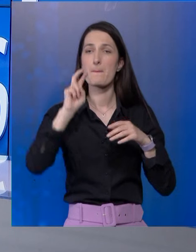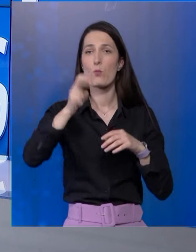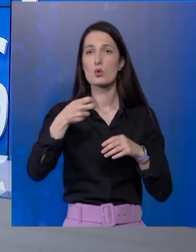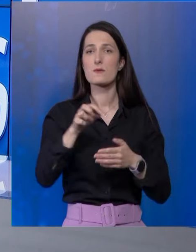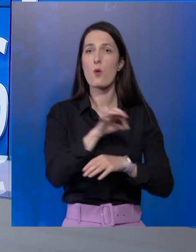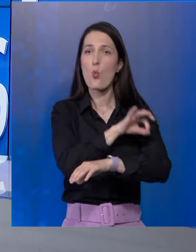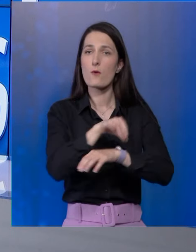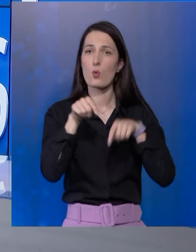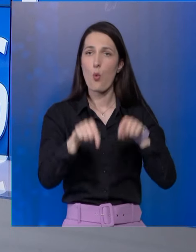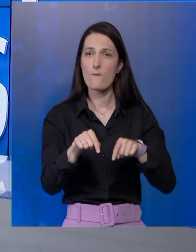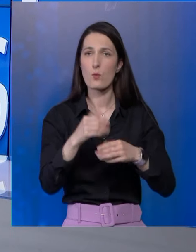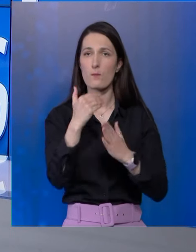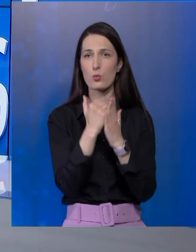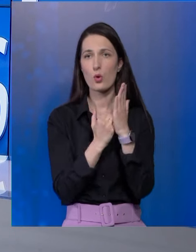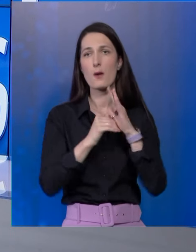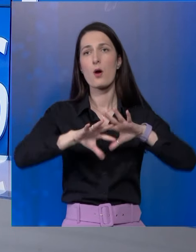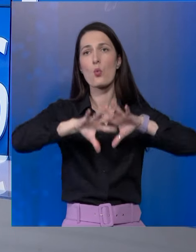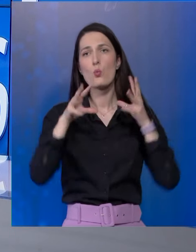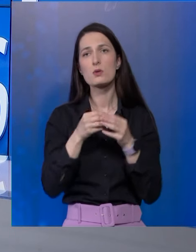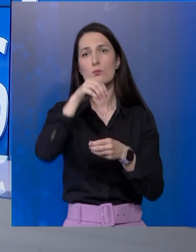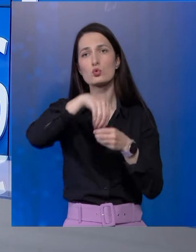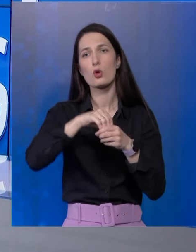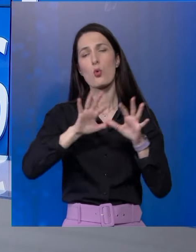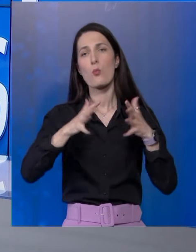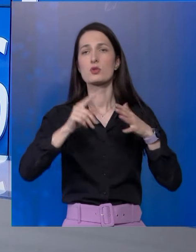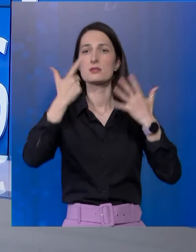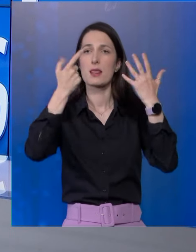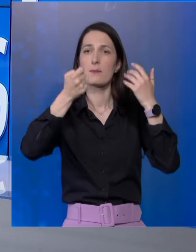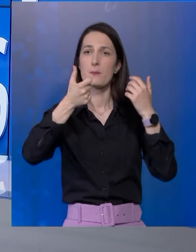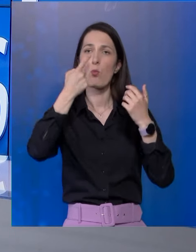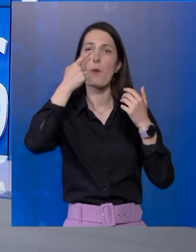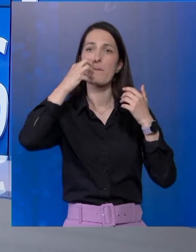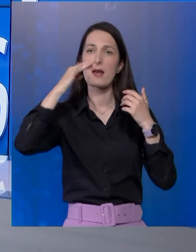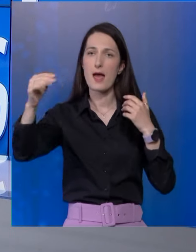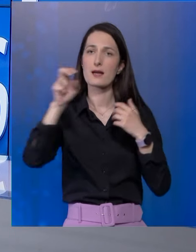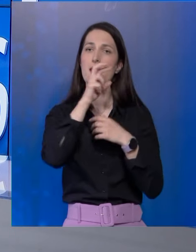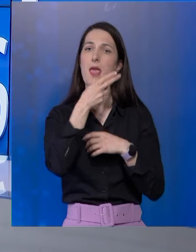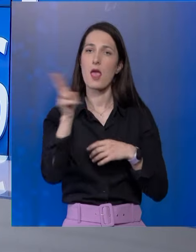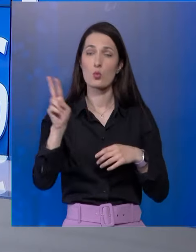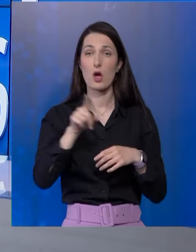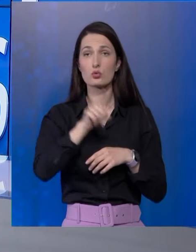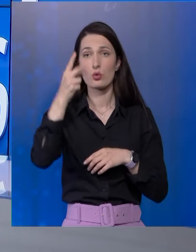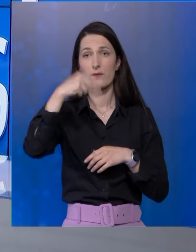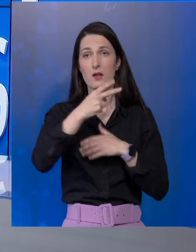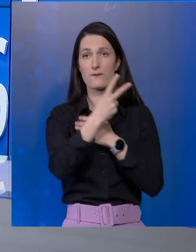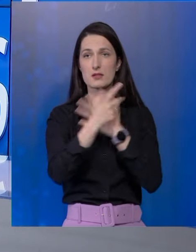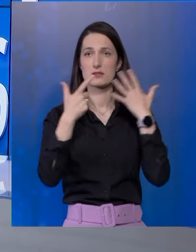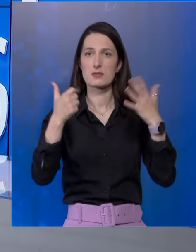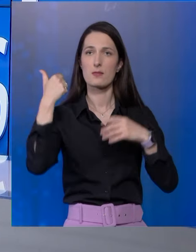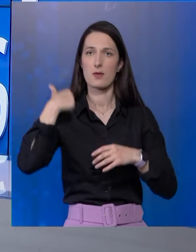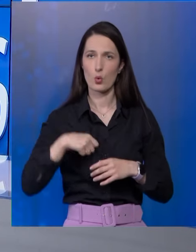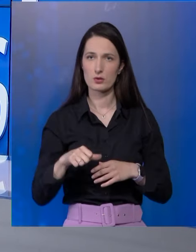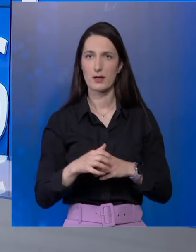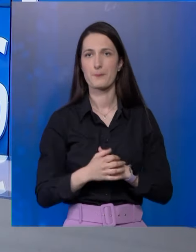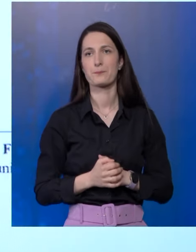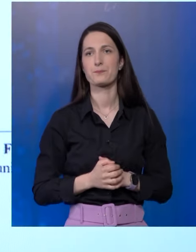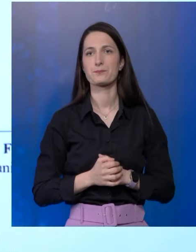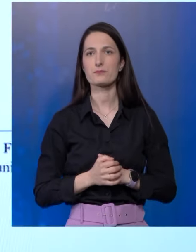otvorene pozive u okviru ovog programa sa ukupnim budžetom od 7,5 milijardi eura do 2027. godine.